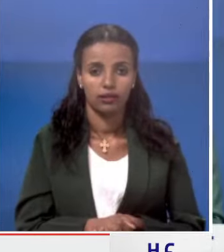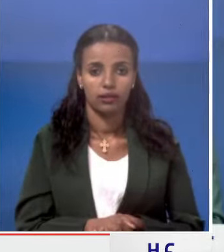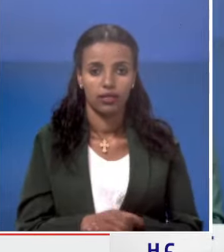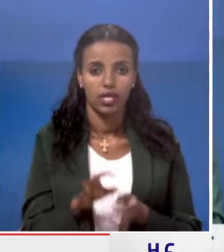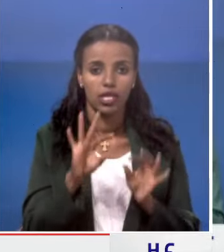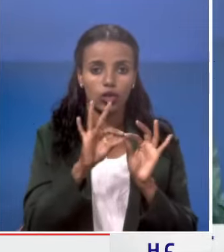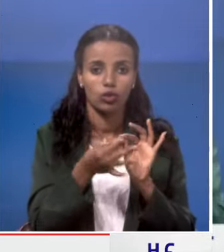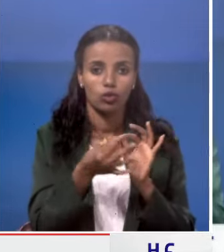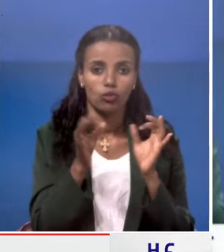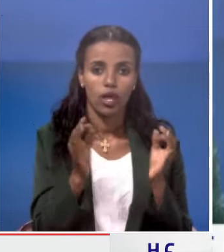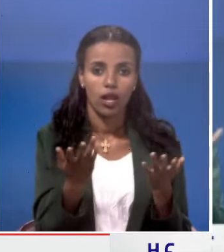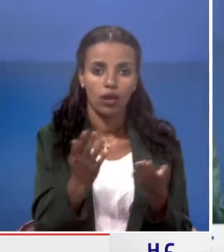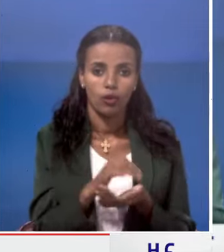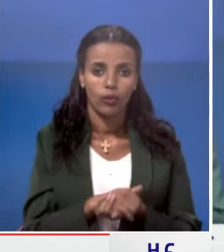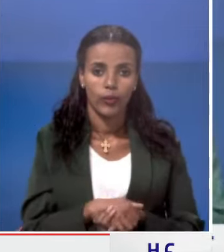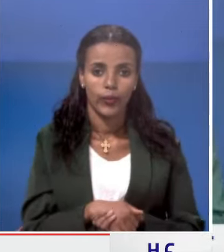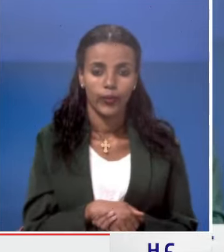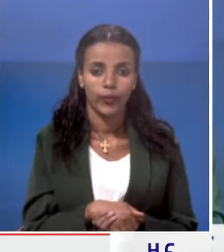ትርጉም በሌለው